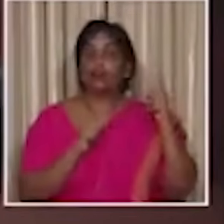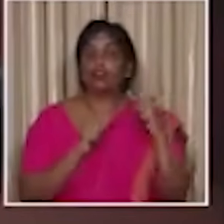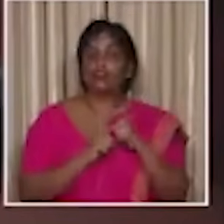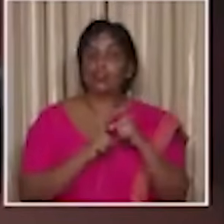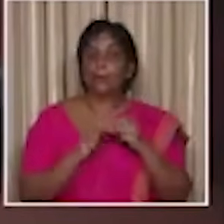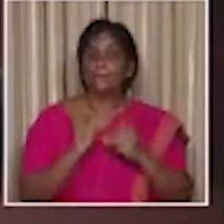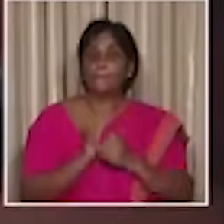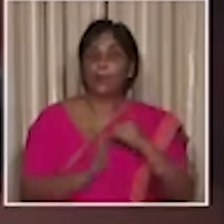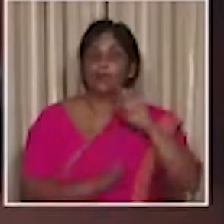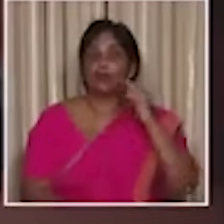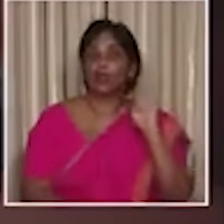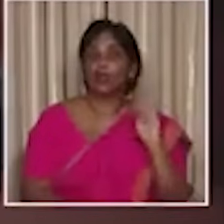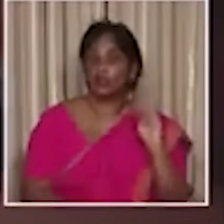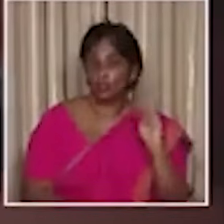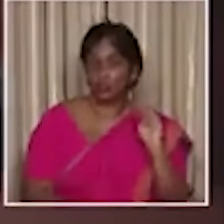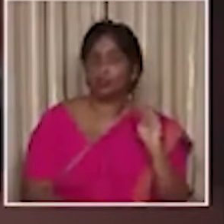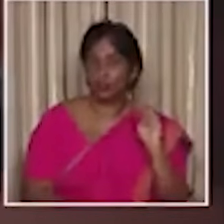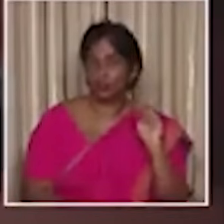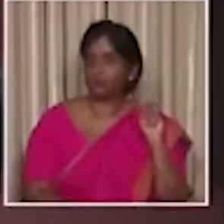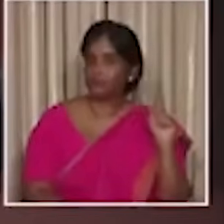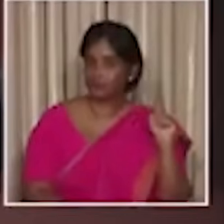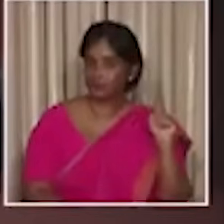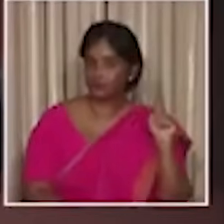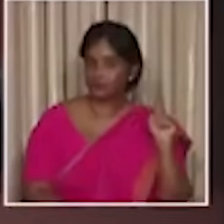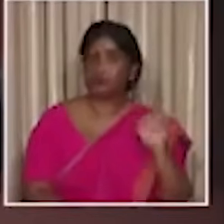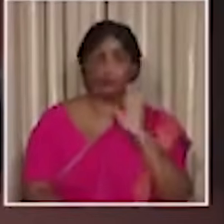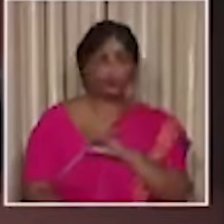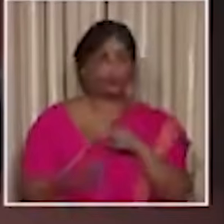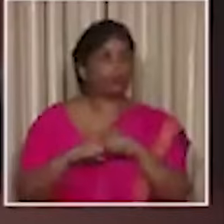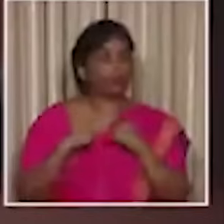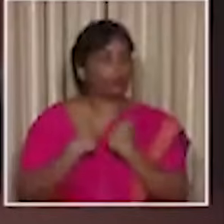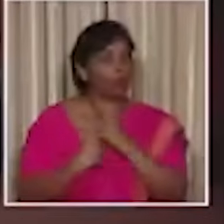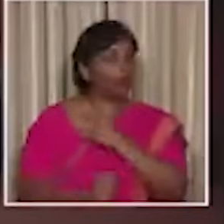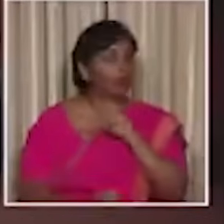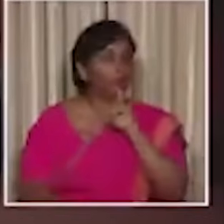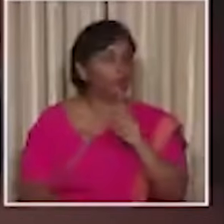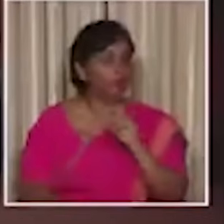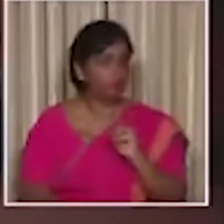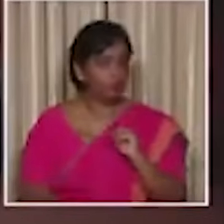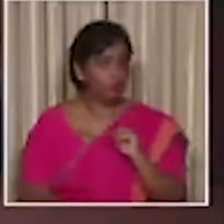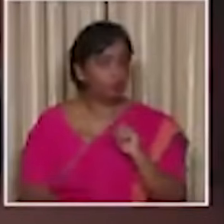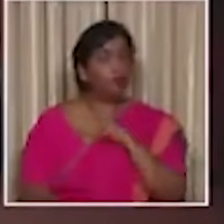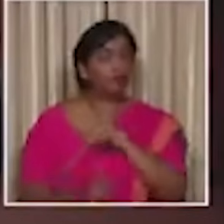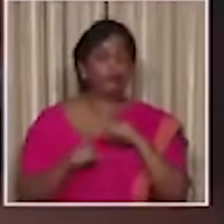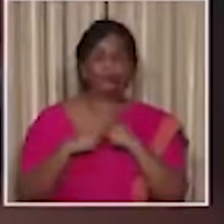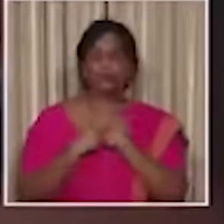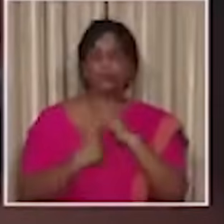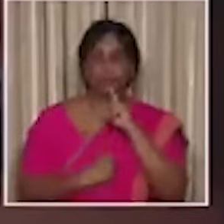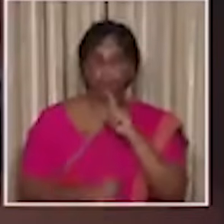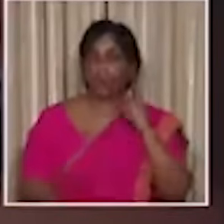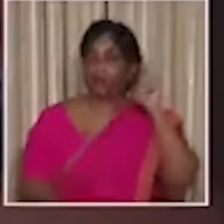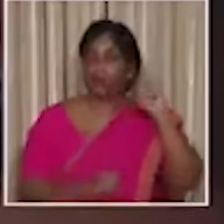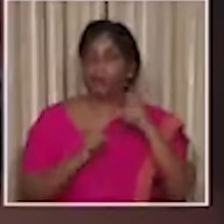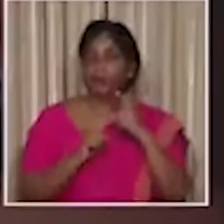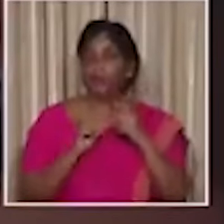මිලියන 340ට ආසන ප්‍රමාණයක. හැබැයි මේ සමාගම විසින් කියන්නේ මොකද්ද? මේ සමාගම විසින් කියන්නේ ඔවුන් ඩොලර්